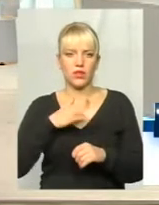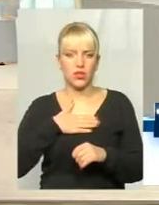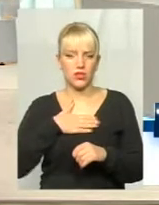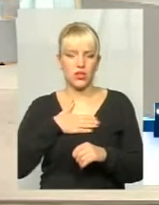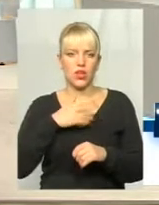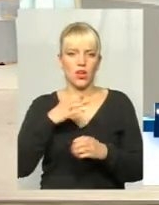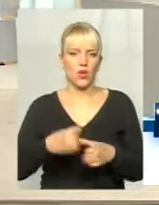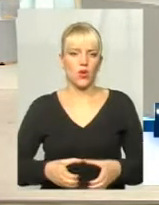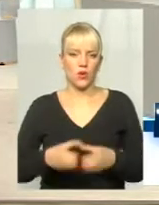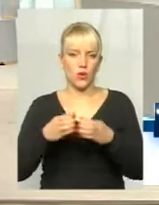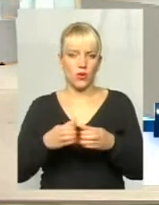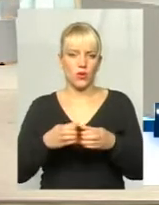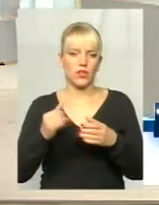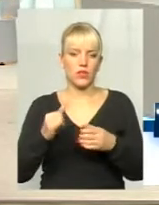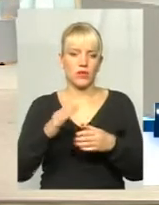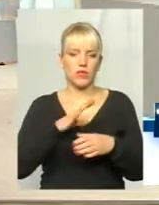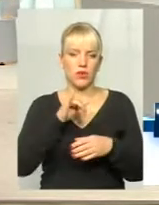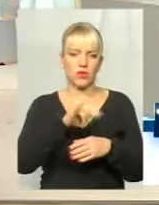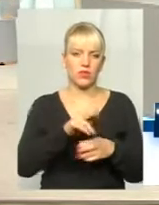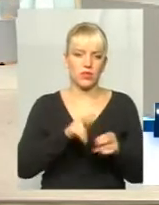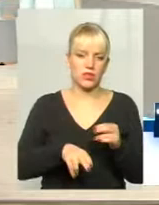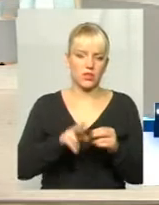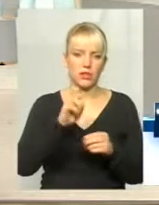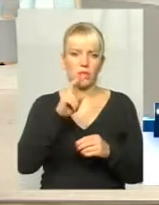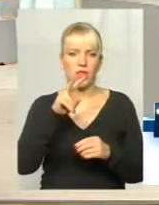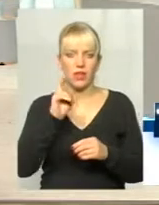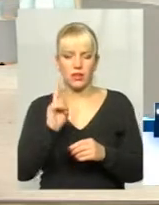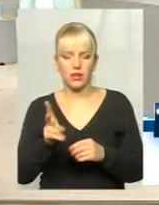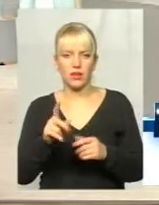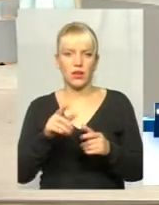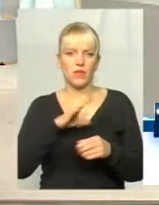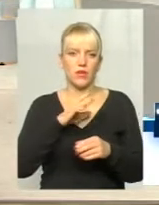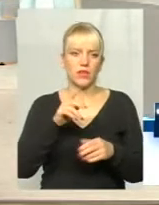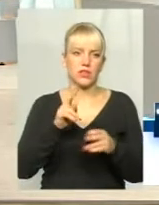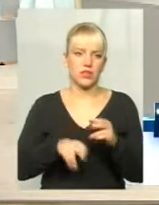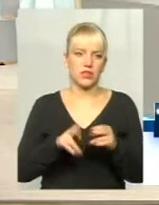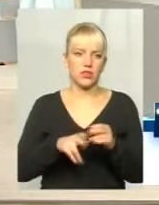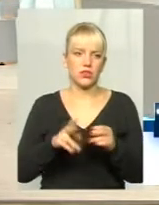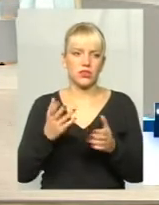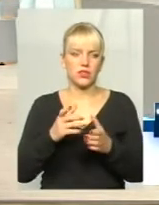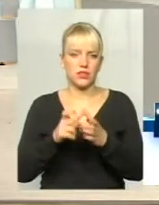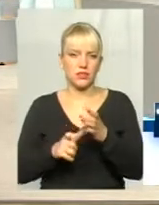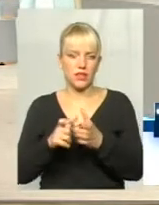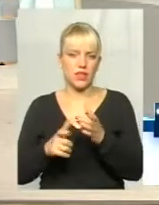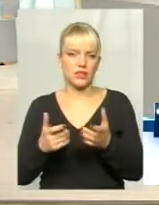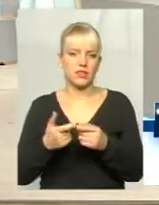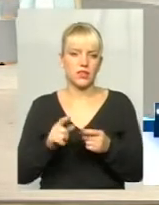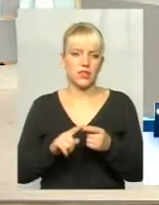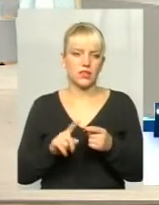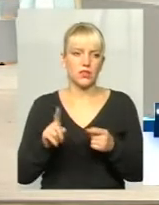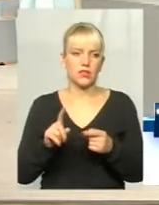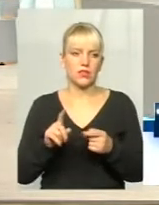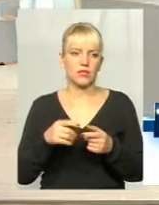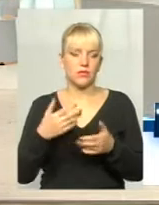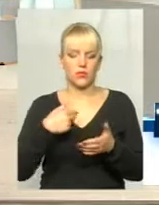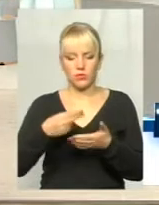них немає, то закінчились бланки, то в них закінчились квитанції, то в них то, все. Хоча перед тим висить об'ява, що будуть